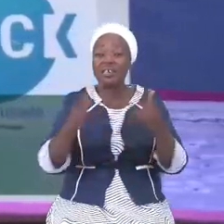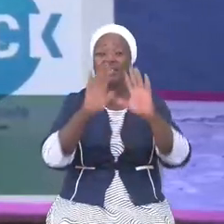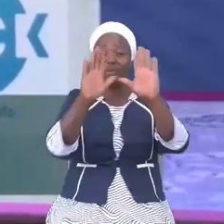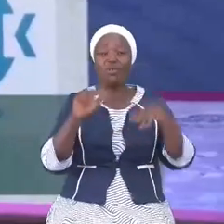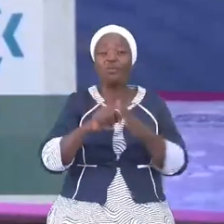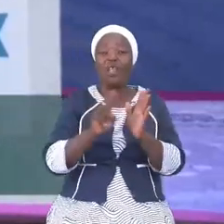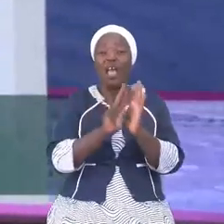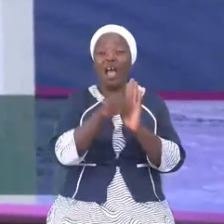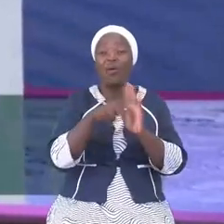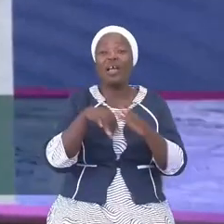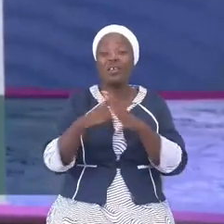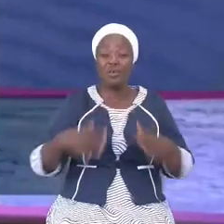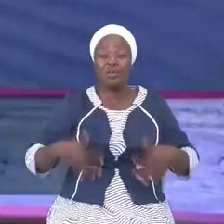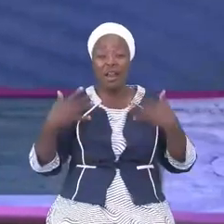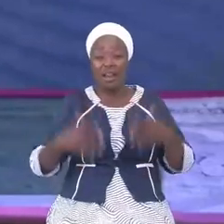Spectaculaire, spontané,